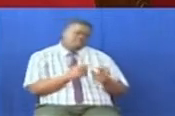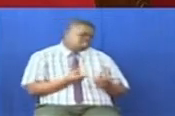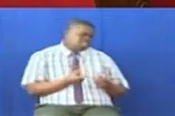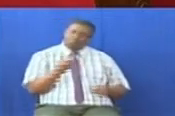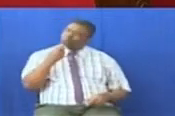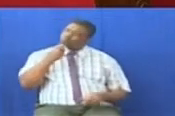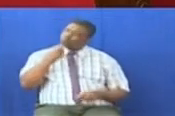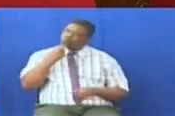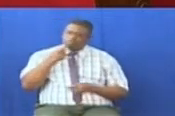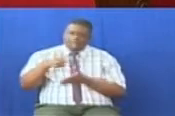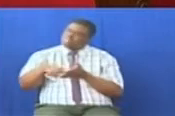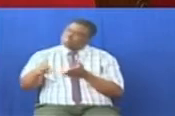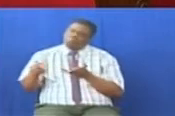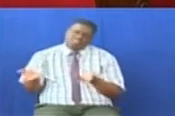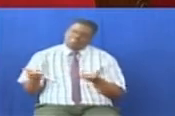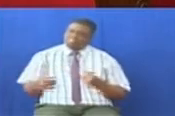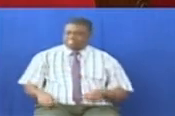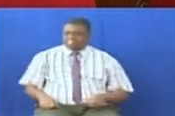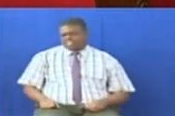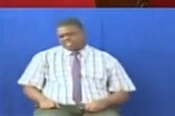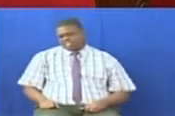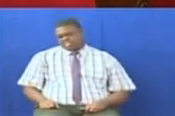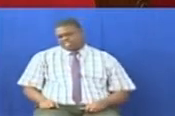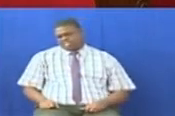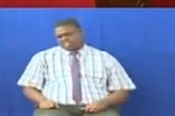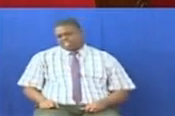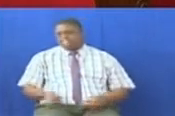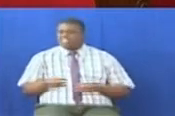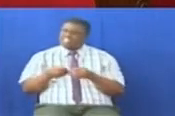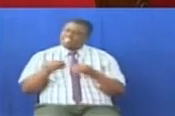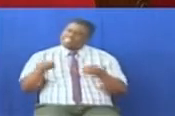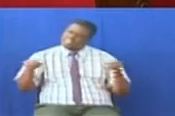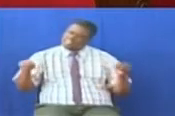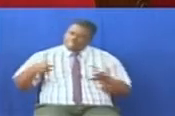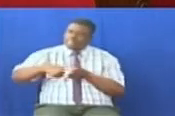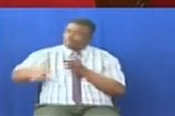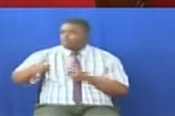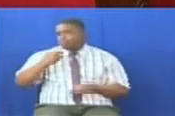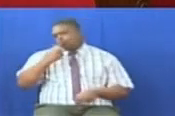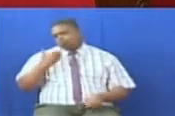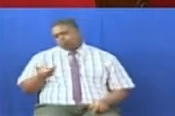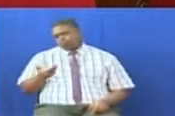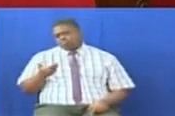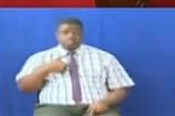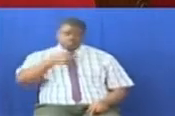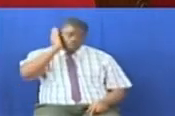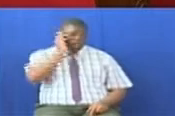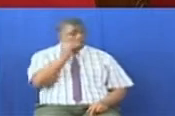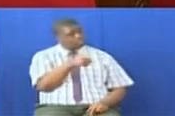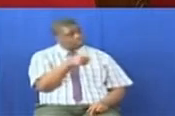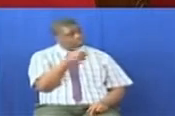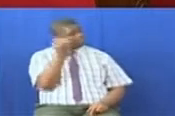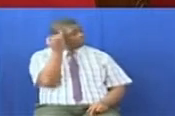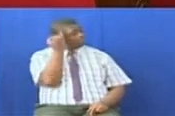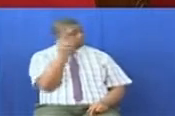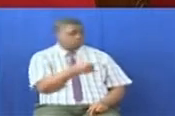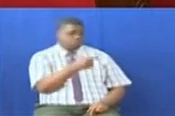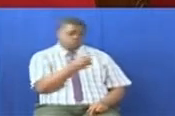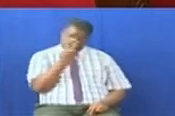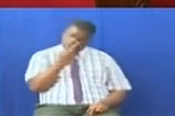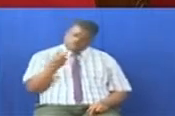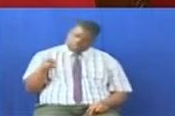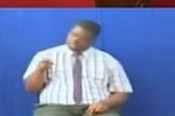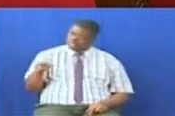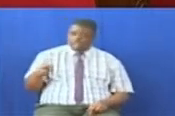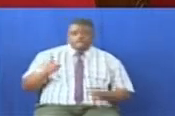zao mara kwa mara. Niombe sana serikali iweze kuangalia jambo hili ili nao waheshimiwa madiwani hao